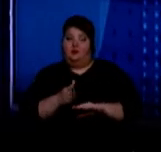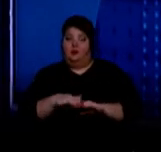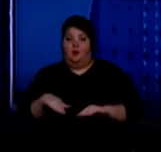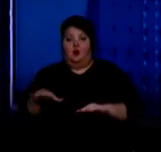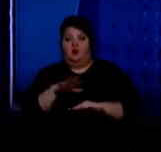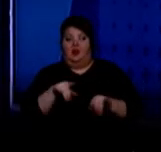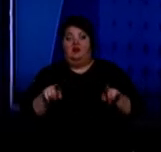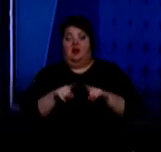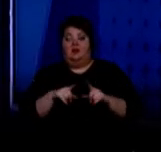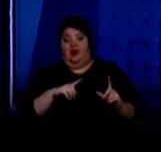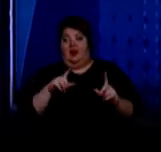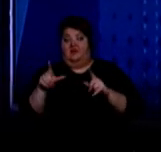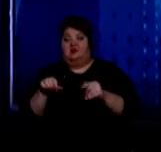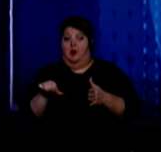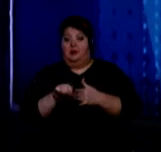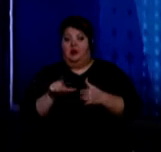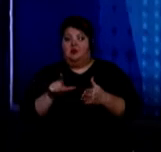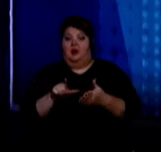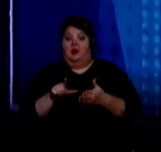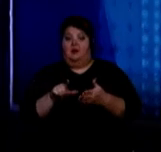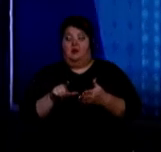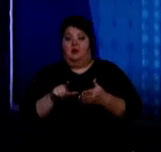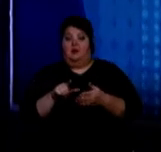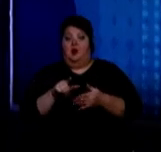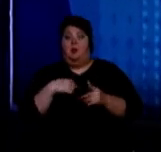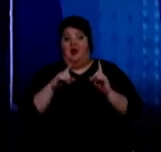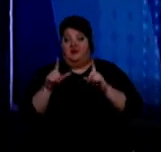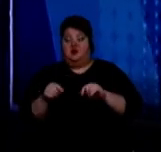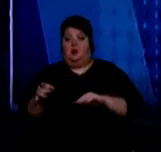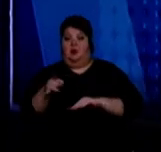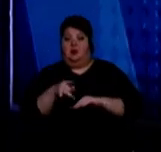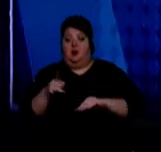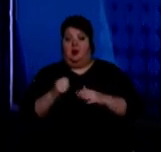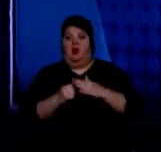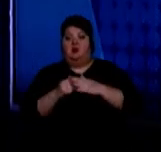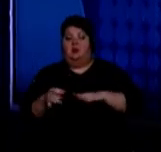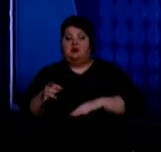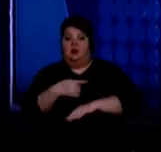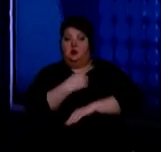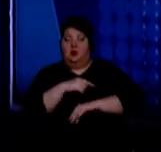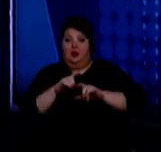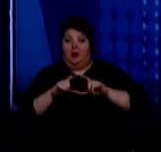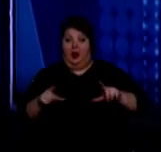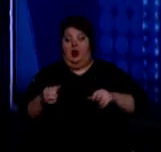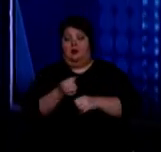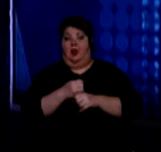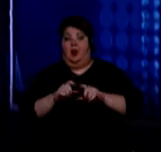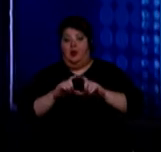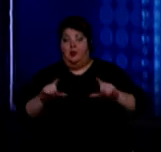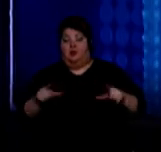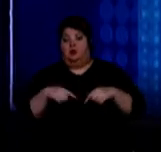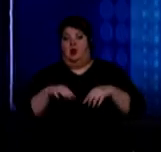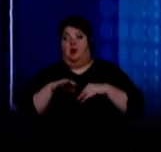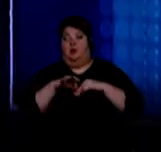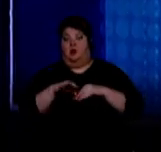силами виїзної бригади в стаціонарних умовах. Тобто ми виїжджаємо на райони, на базі районних лікарень, амбулаторій, ми проводимо забір